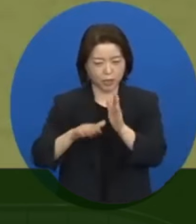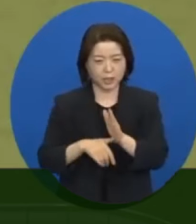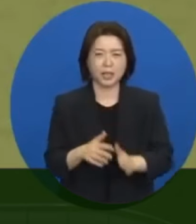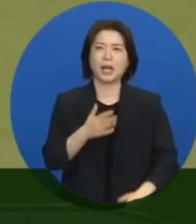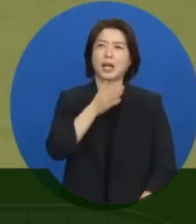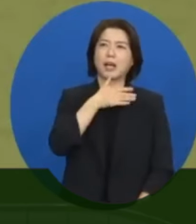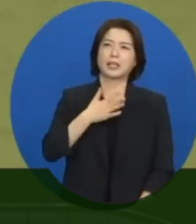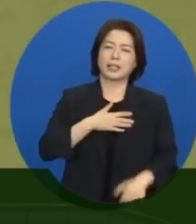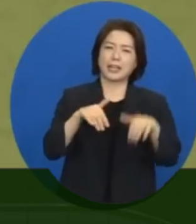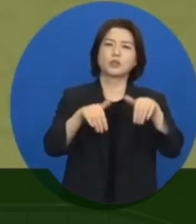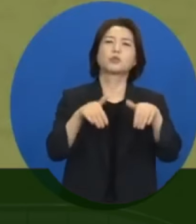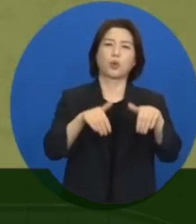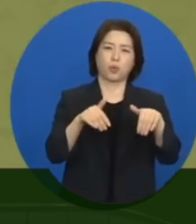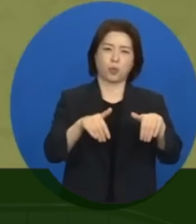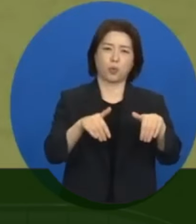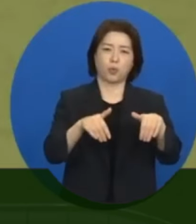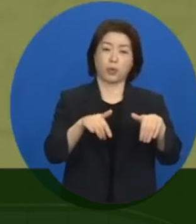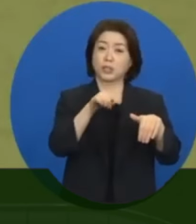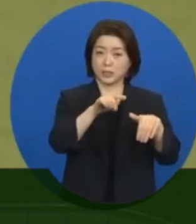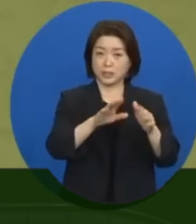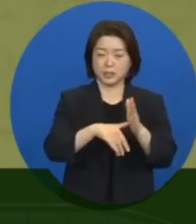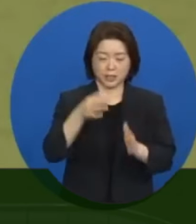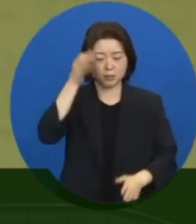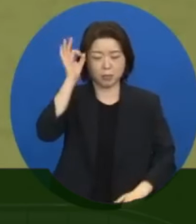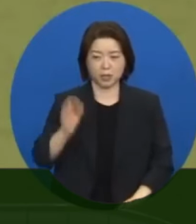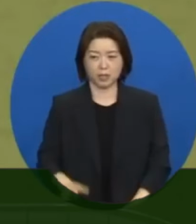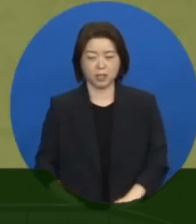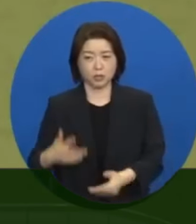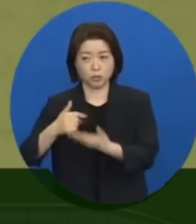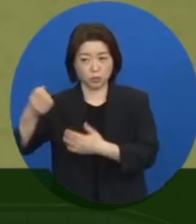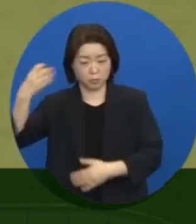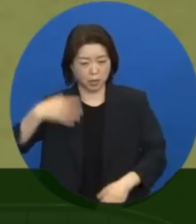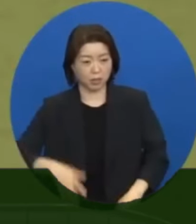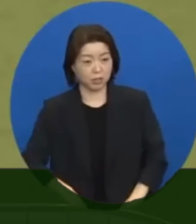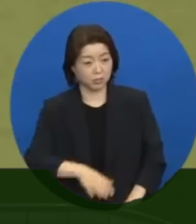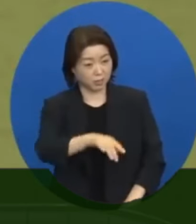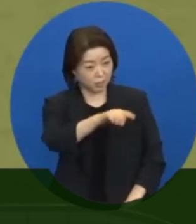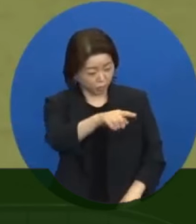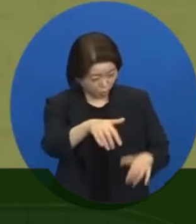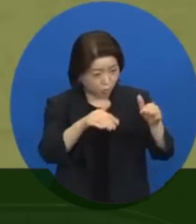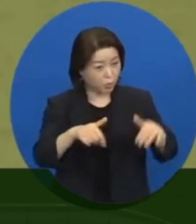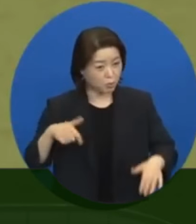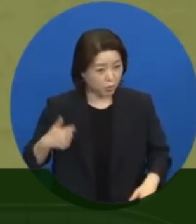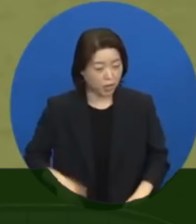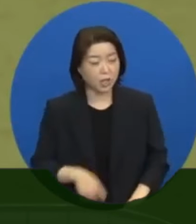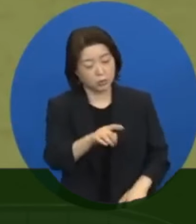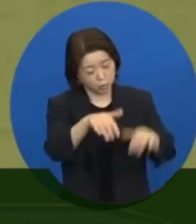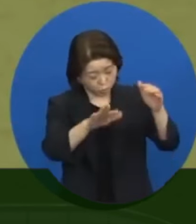종이구 그때 주님 주신 마음이 있었어요 너 종인 거 몰랐어 너